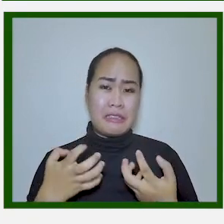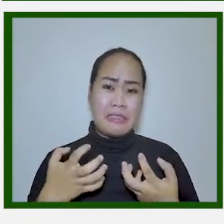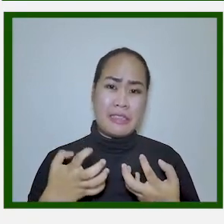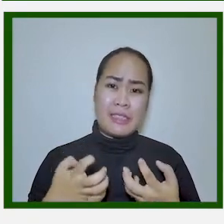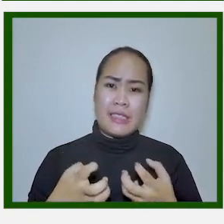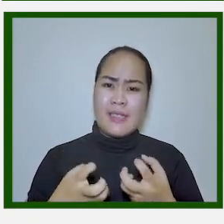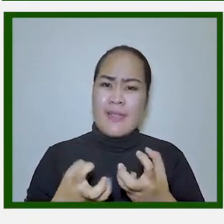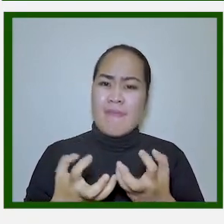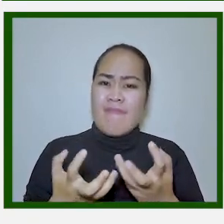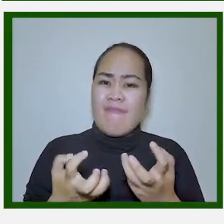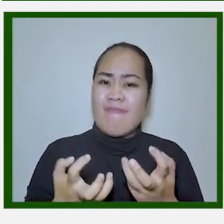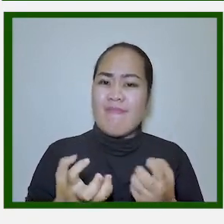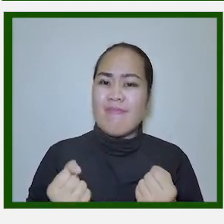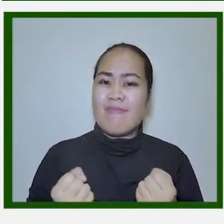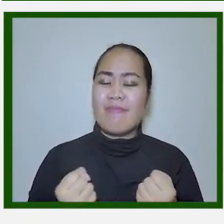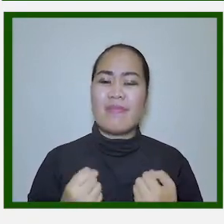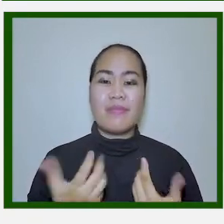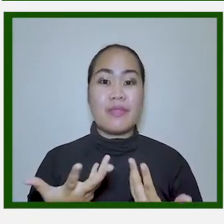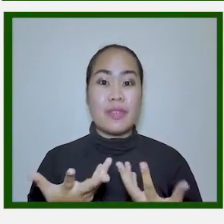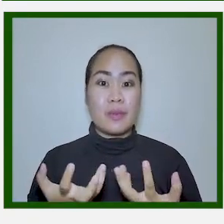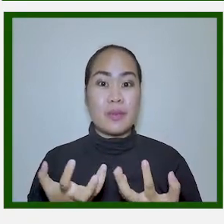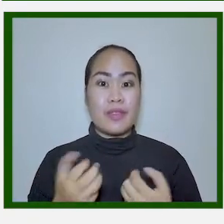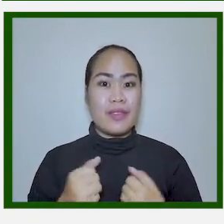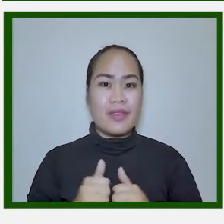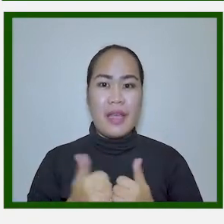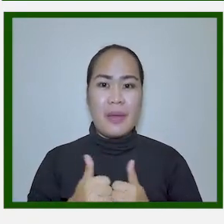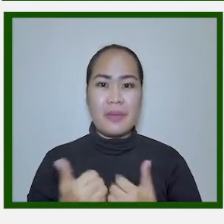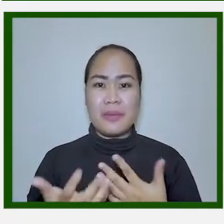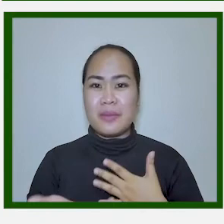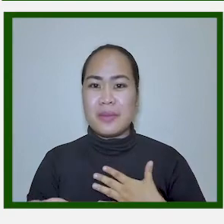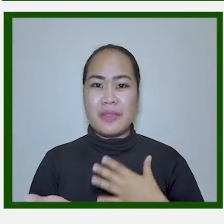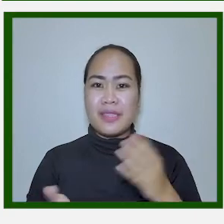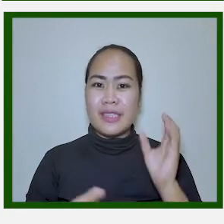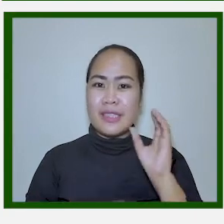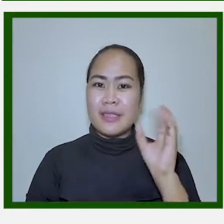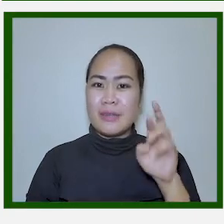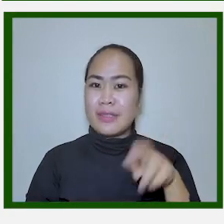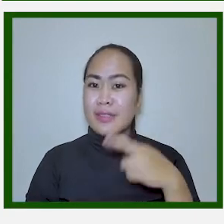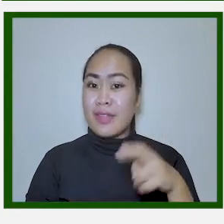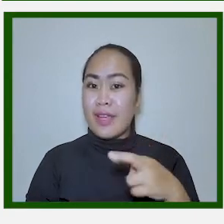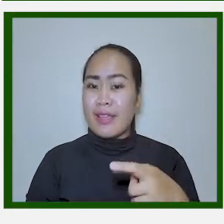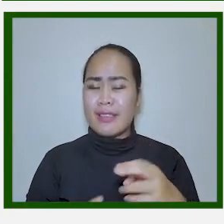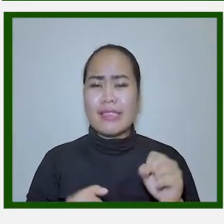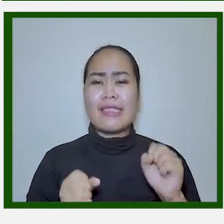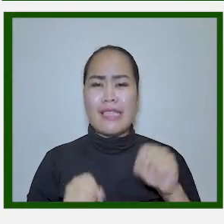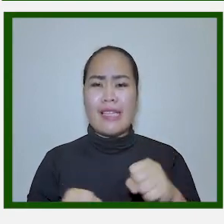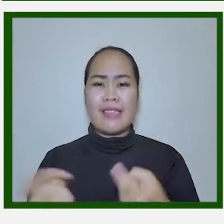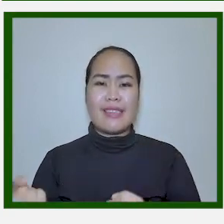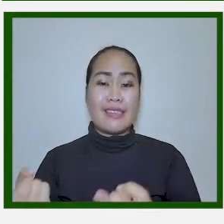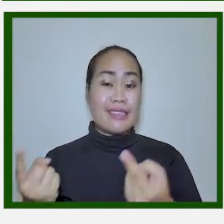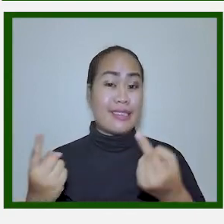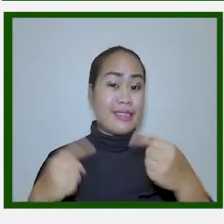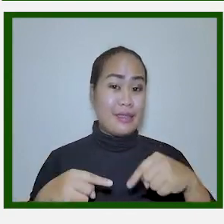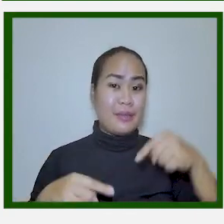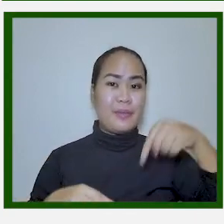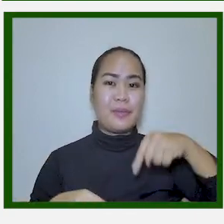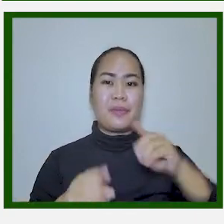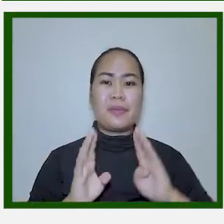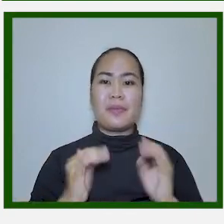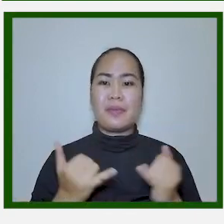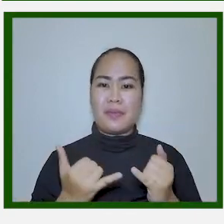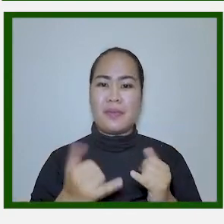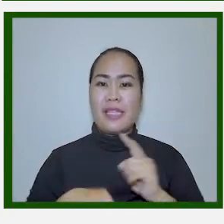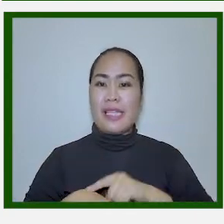ang kanilang pamaskong handog. Pwede niyo na rin puntahan, no, dito sa ating barangay, no. 8 a.m. to 5 p.m. naman po nakadestino ang ating